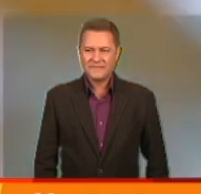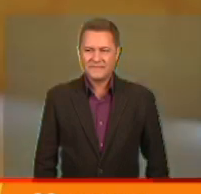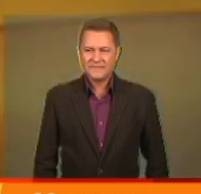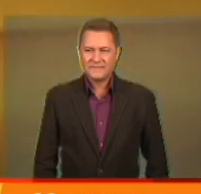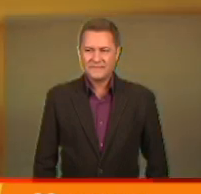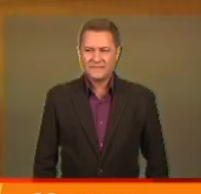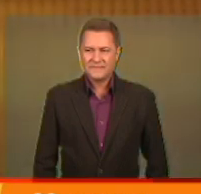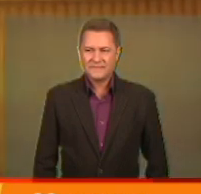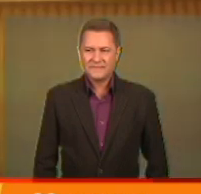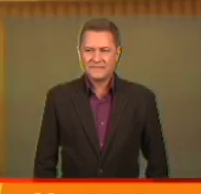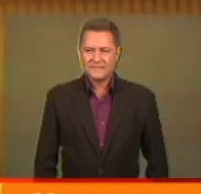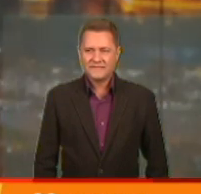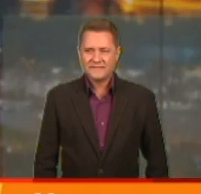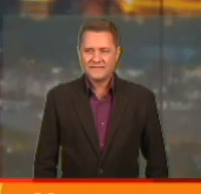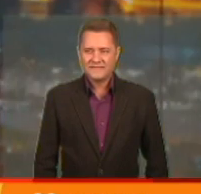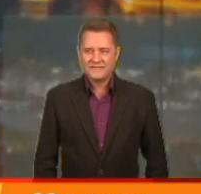«Вікна» СТБ.